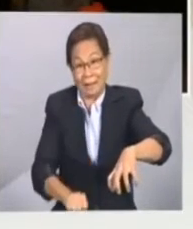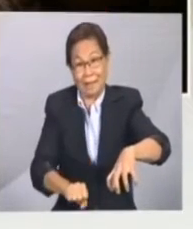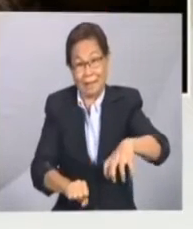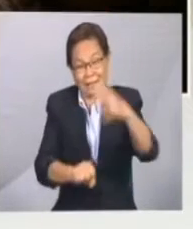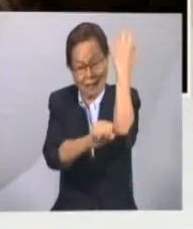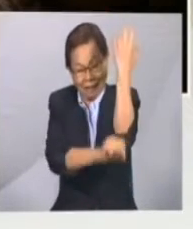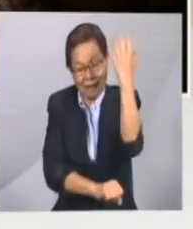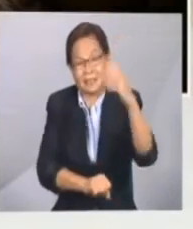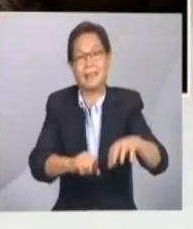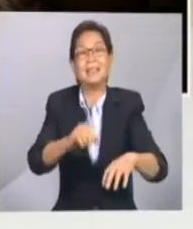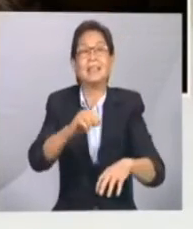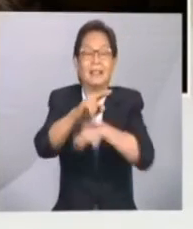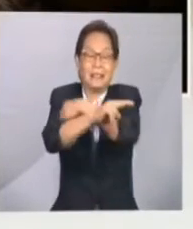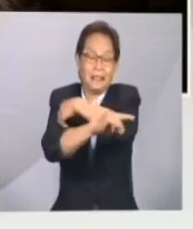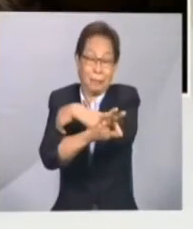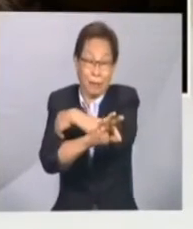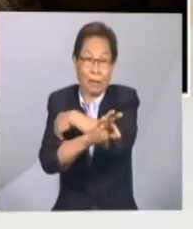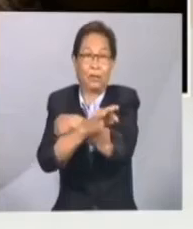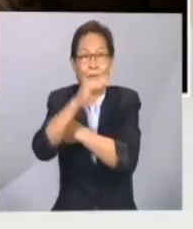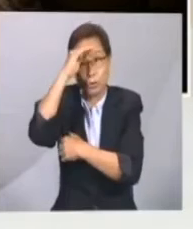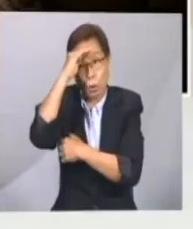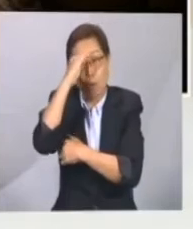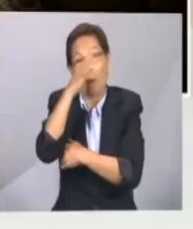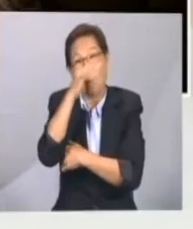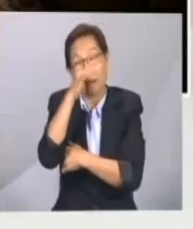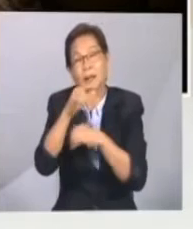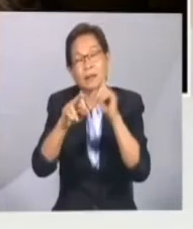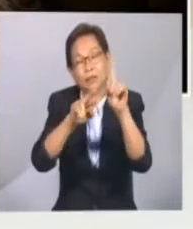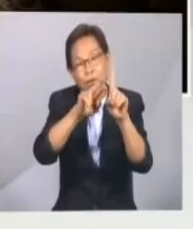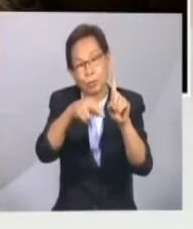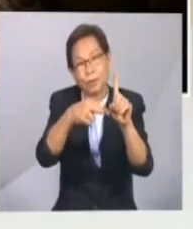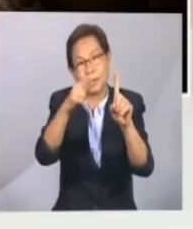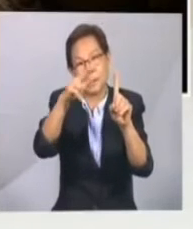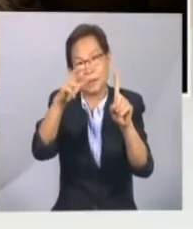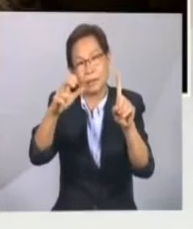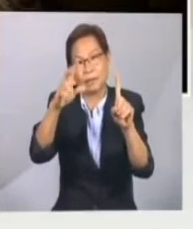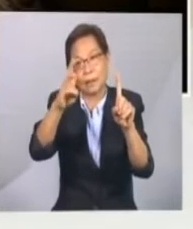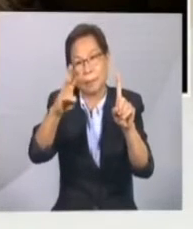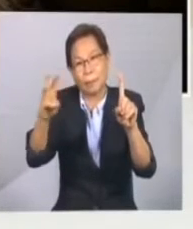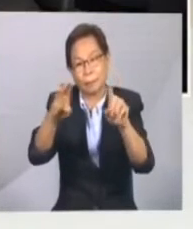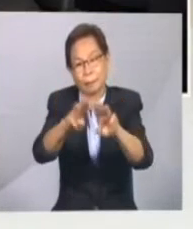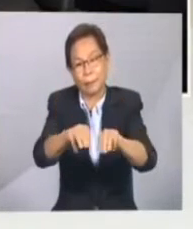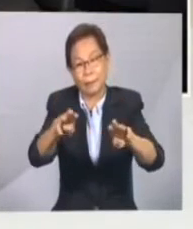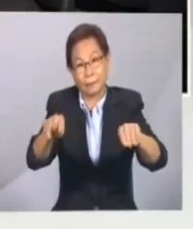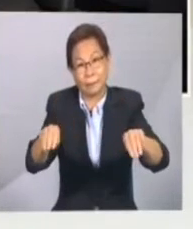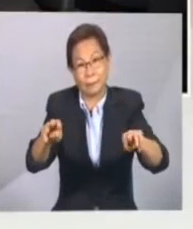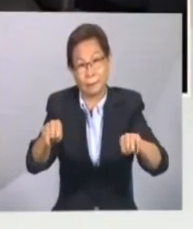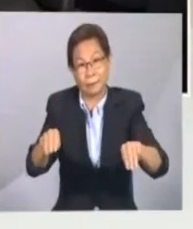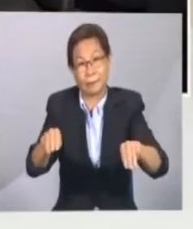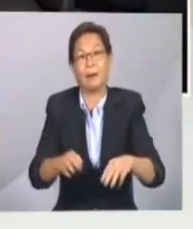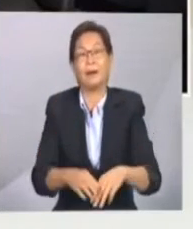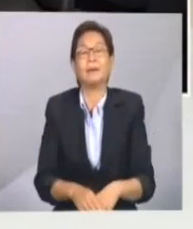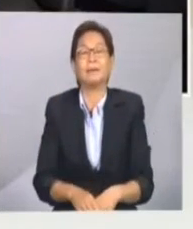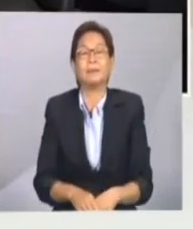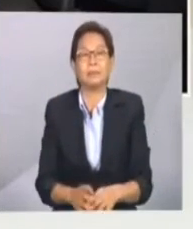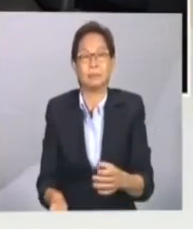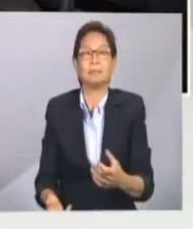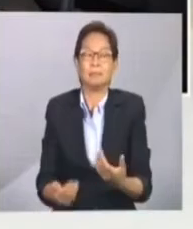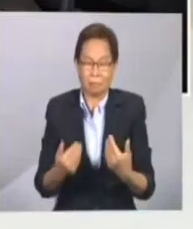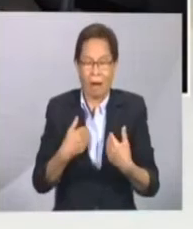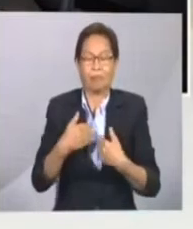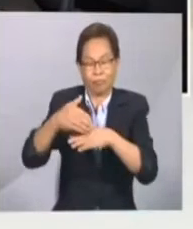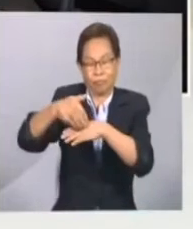Sembilan, Johor dan Melaka, seramai 1,366 pelajar akan terlibat di dalam